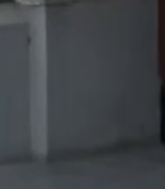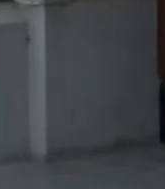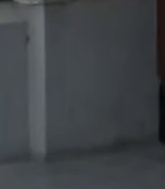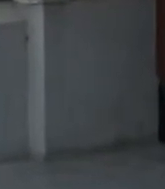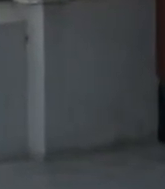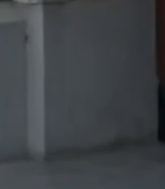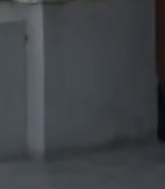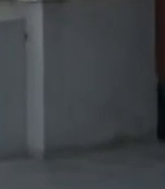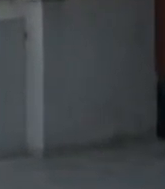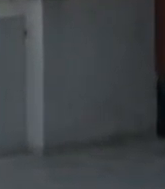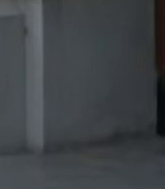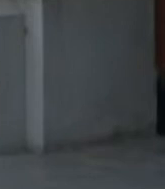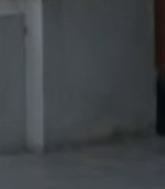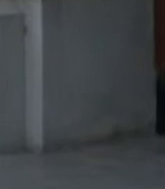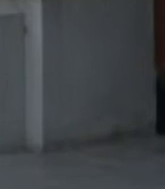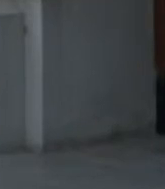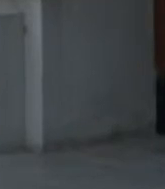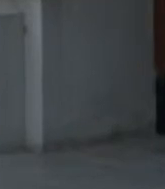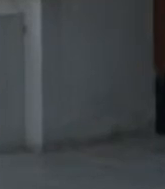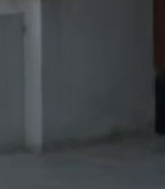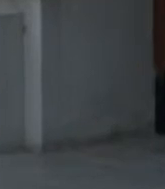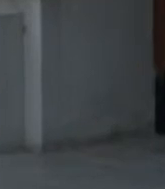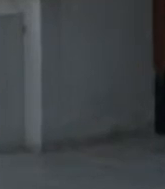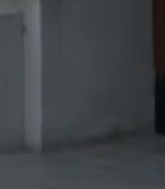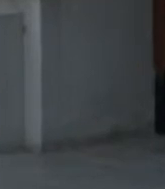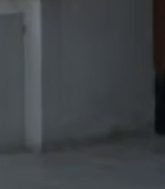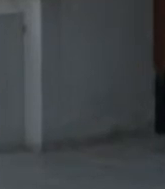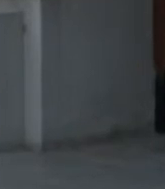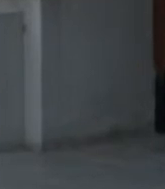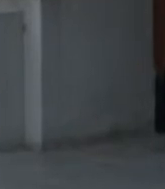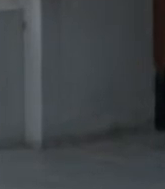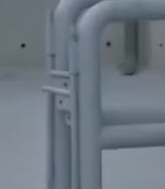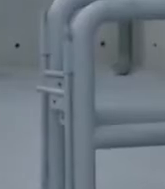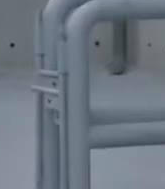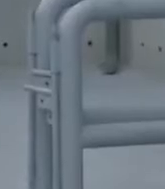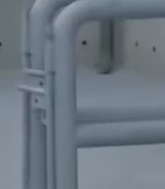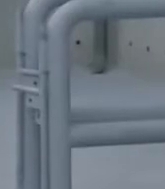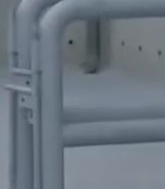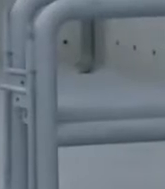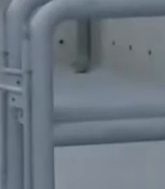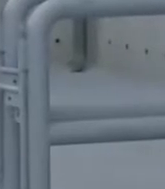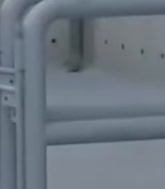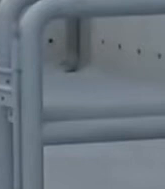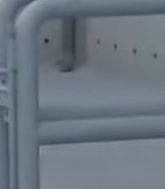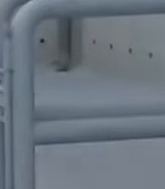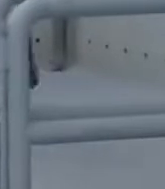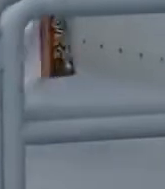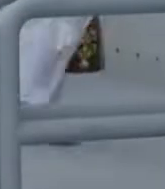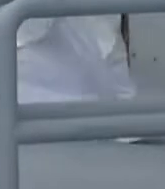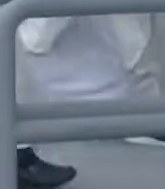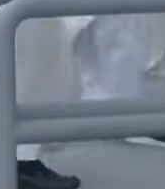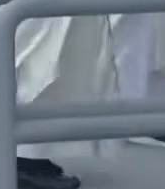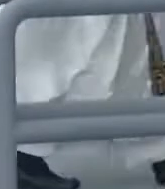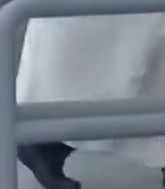kali ini ini dilakukan secara tiga shift dimana pada pukul 09.00 Misa akan dilakukan secara hibrida atau secara gabungan